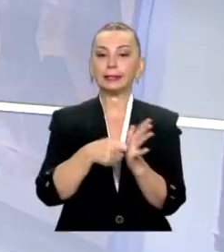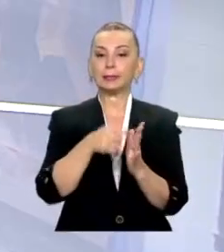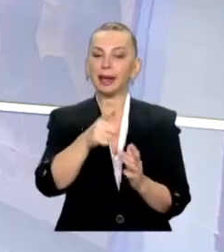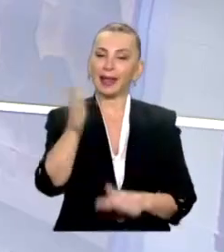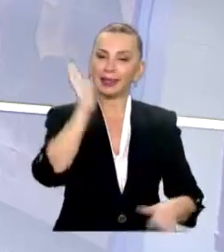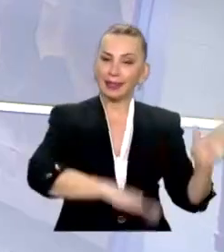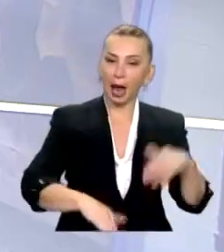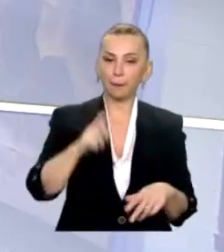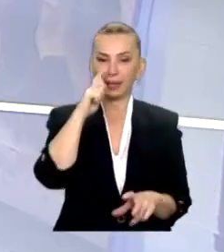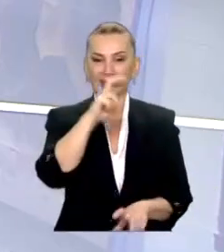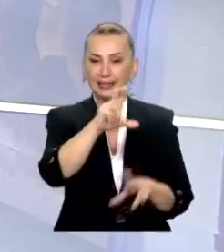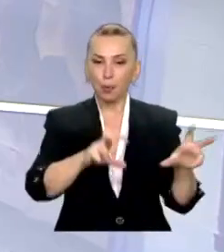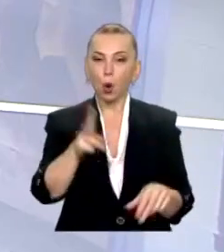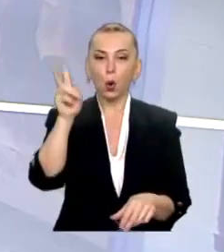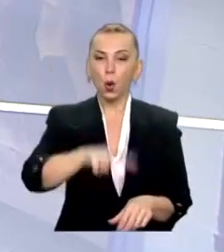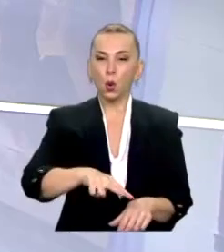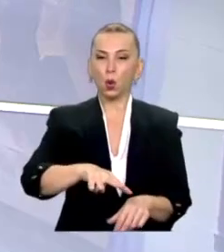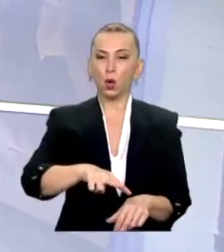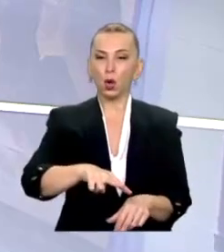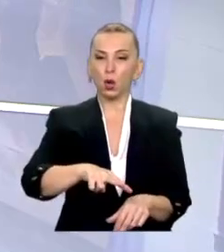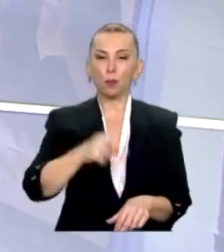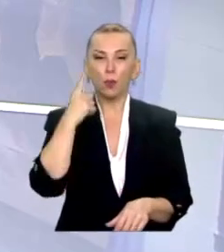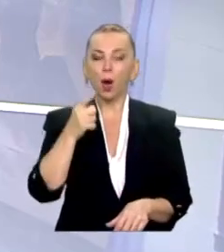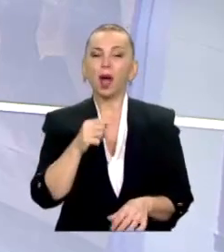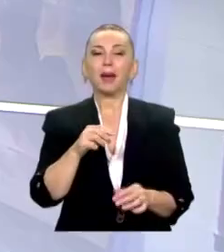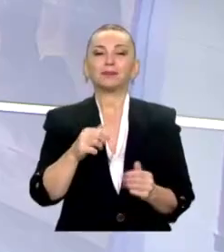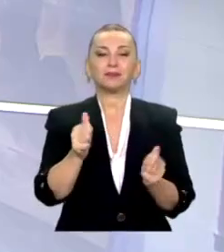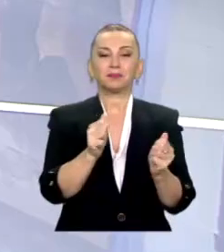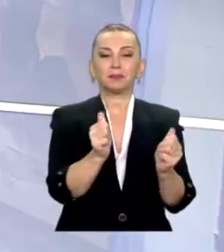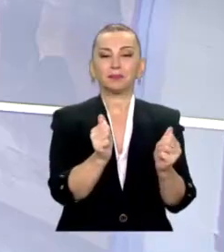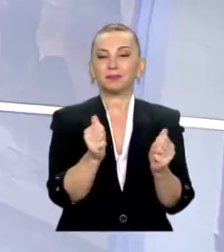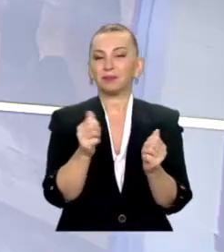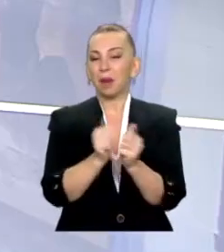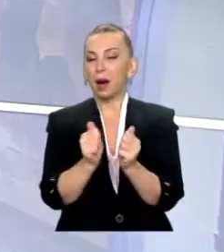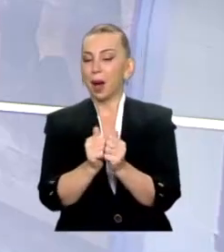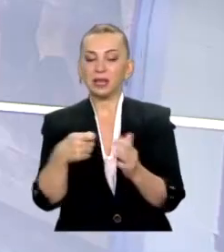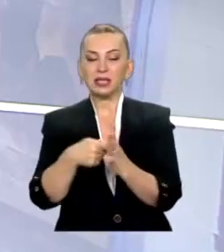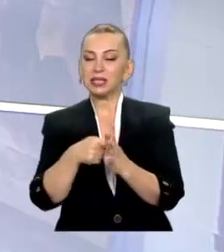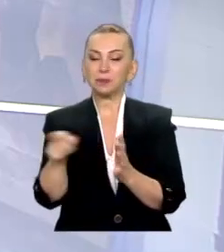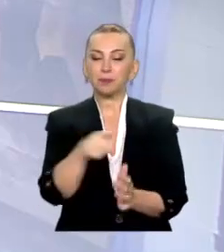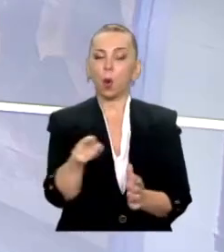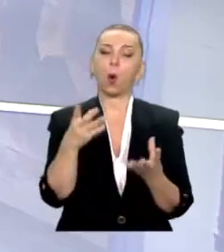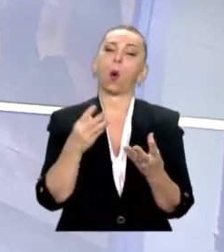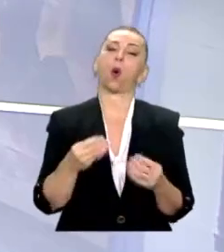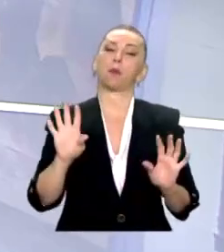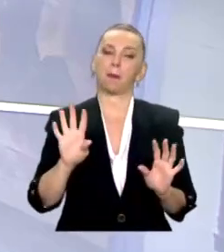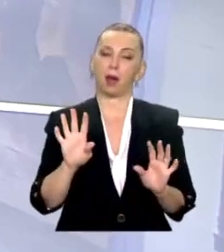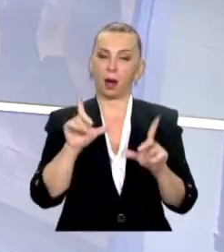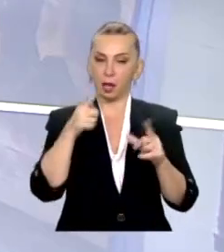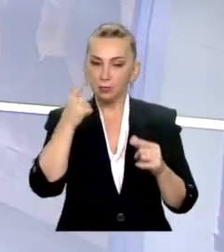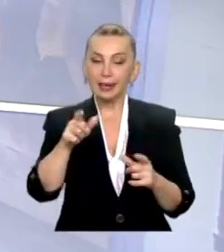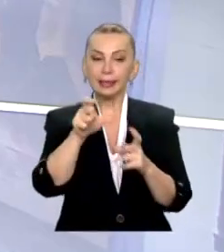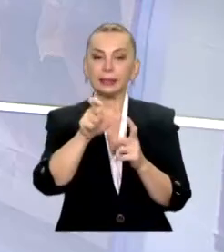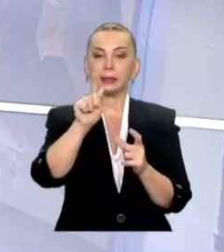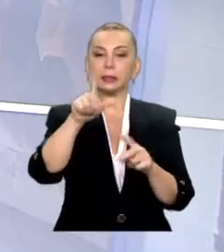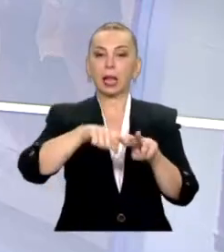Darp'la, istismarla ve ölümle yan yana asla gelmemesi gereken o bebekten, Sıla Bebek'ten helallik istedi. Bizi affet dedi.